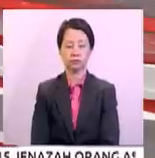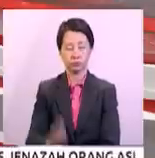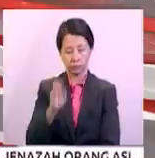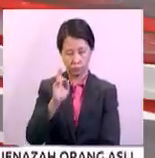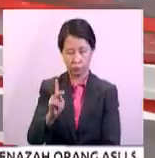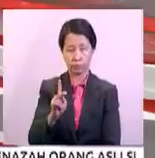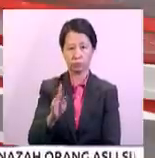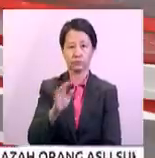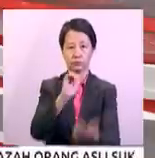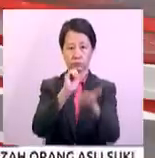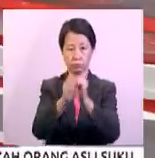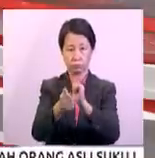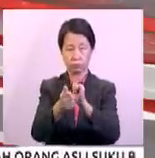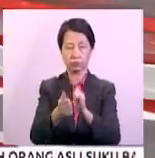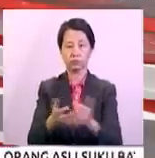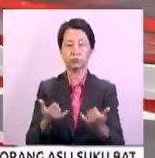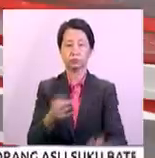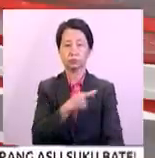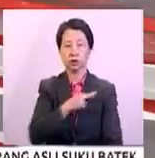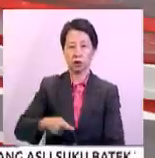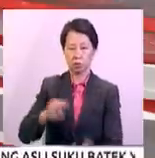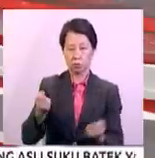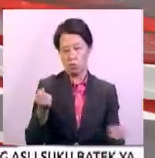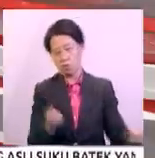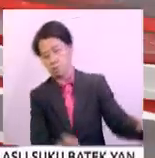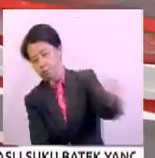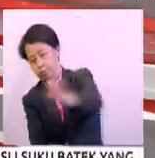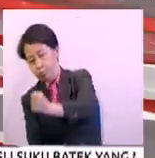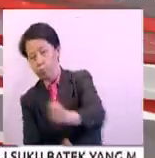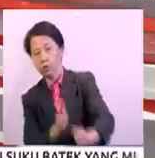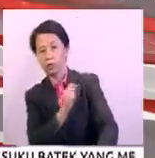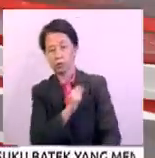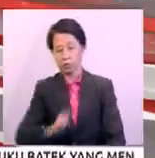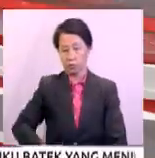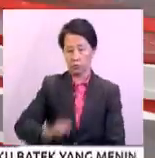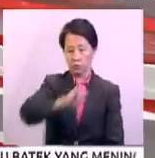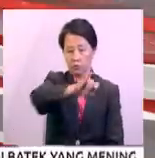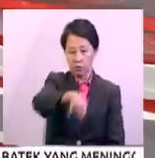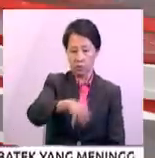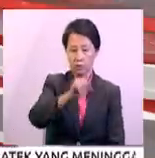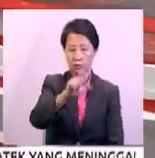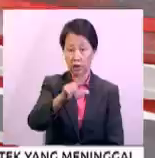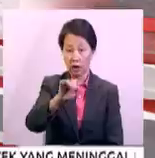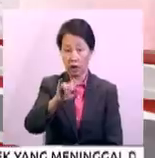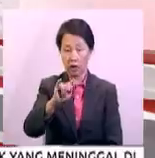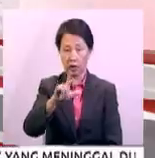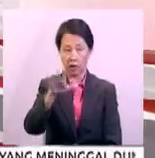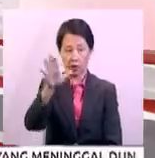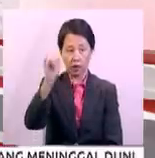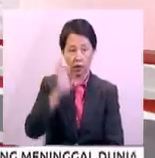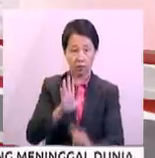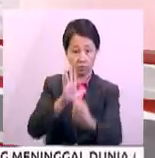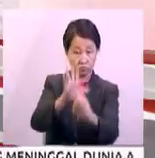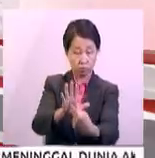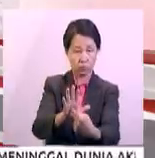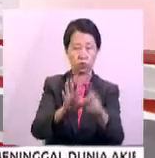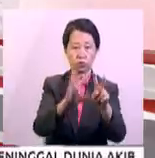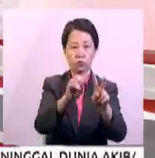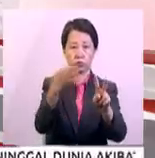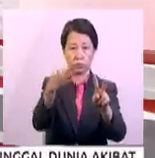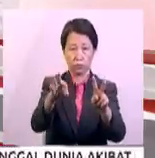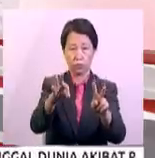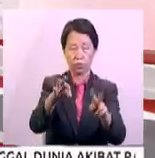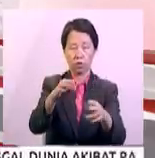Kita teruskan dengan perkembangan sukan. Raja Drift Negara Tengku Jan Le Tengku Mahalil bakal membuat penampilan bagi musim